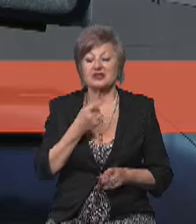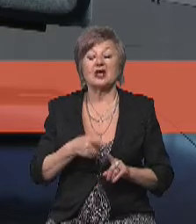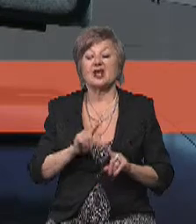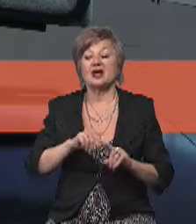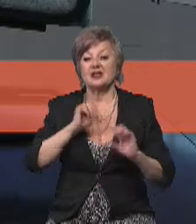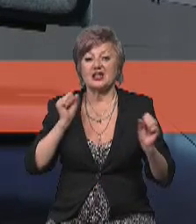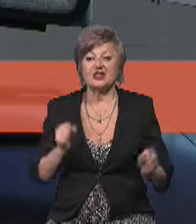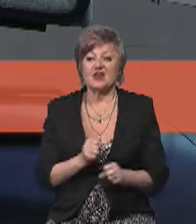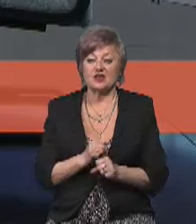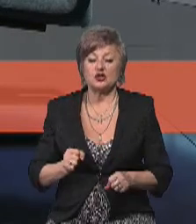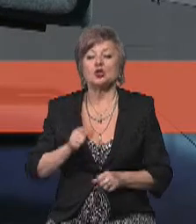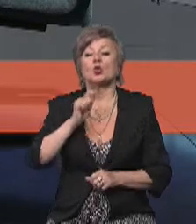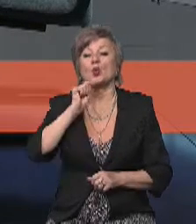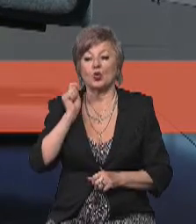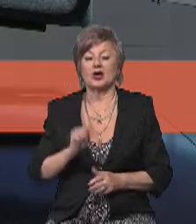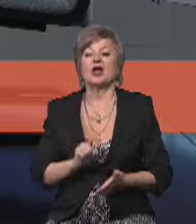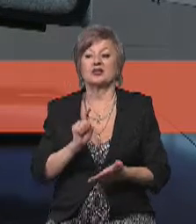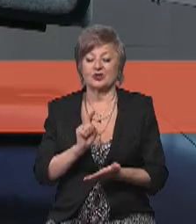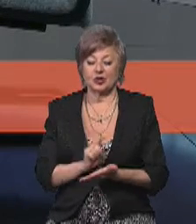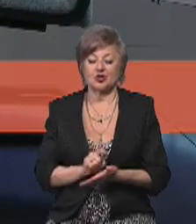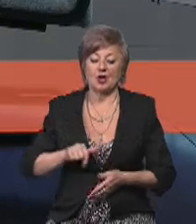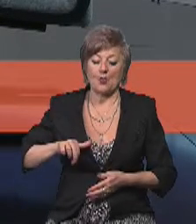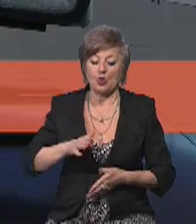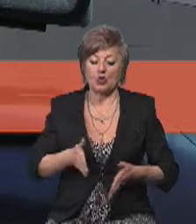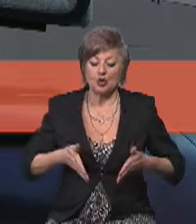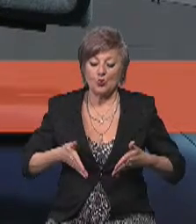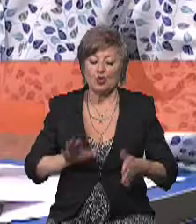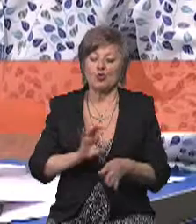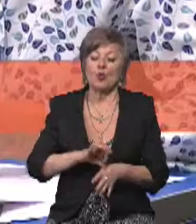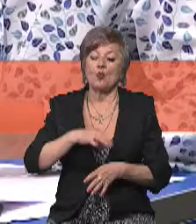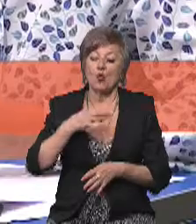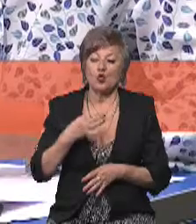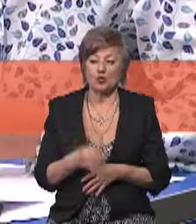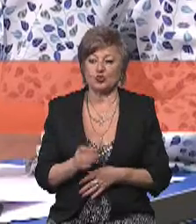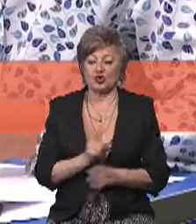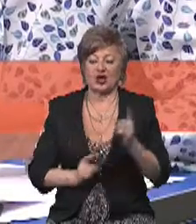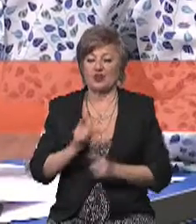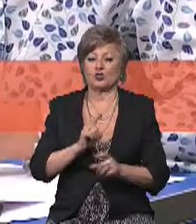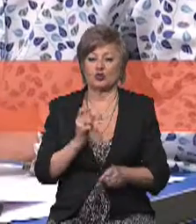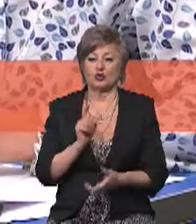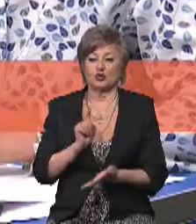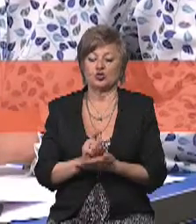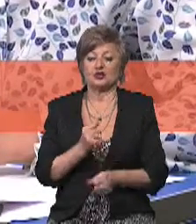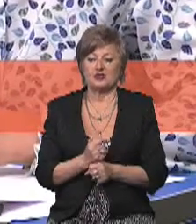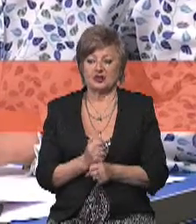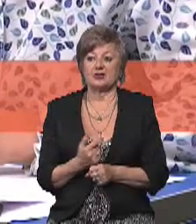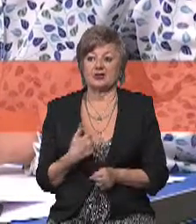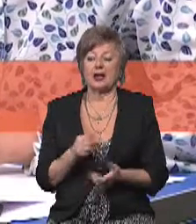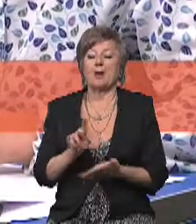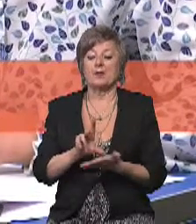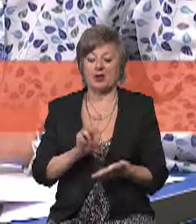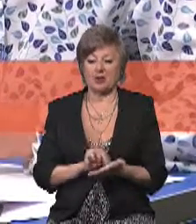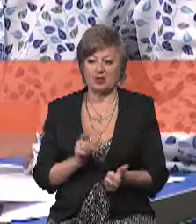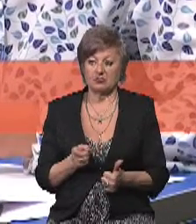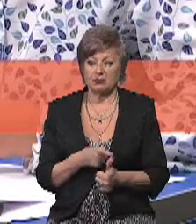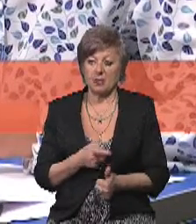неможливо. Україна повинна пройти шляхом болючих реформ, які треба зробити. Я наведу зразу декілька прикладів.